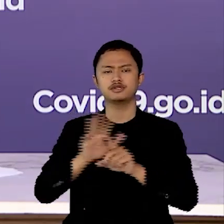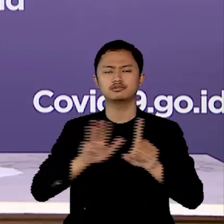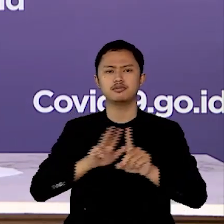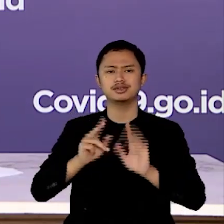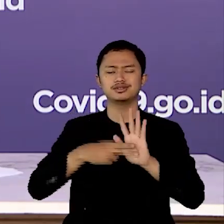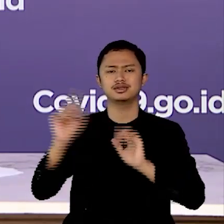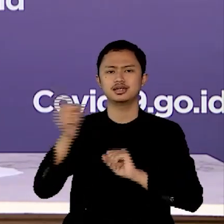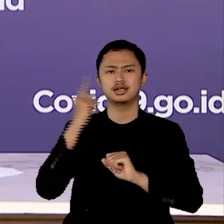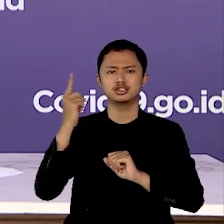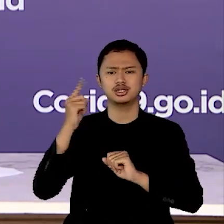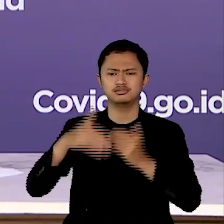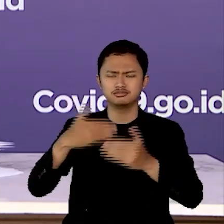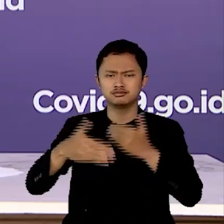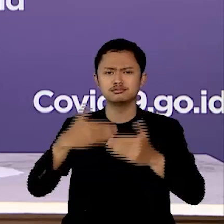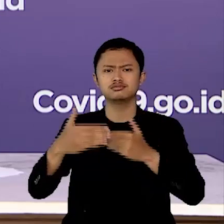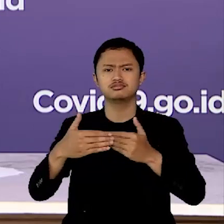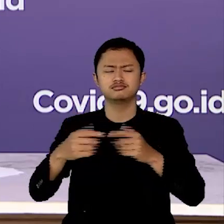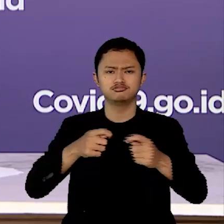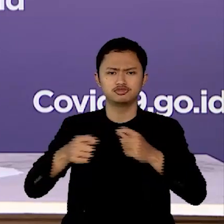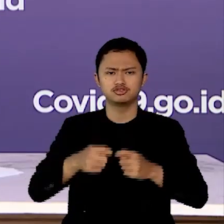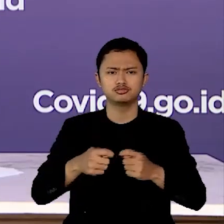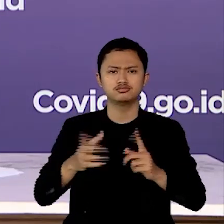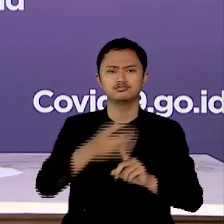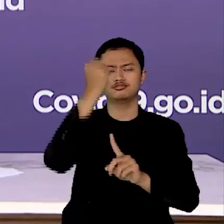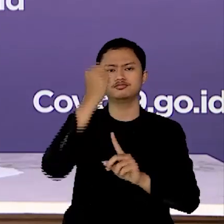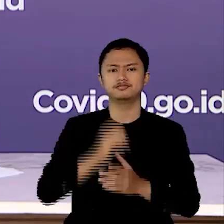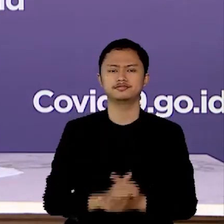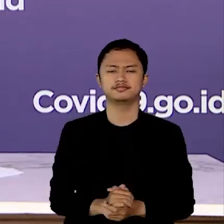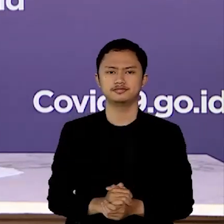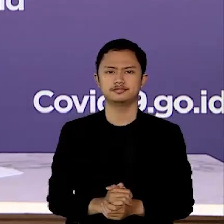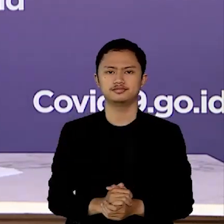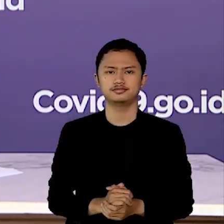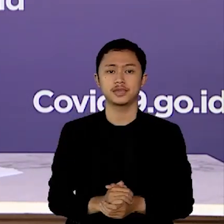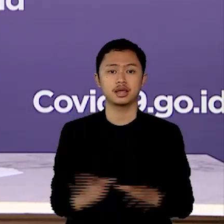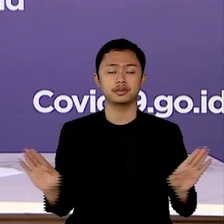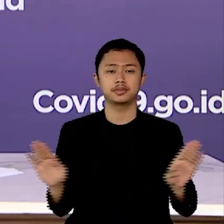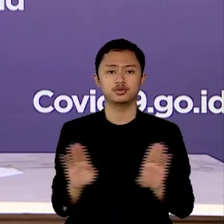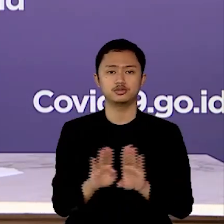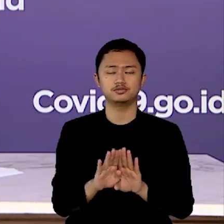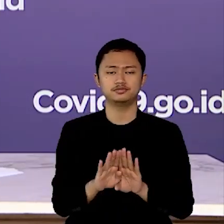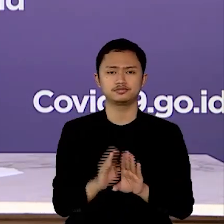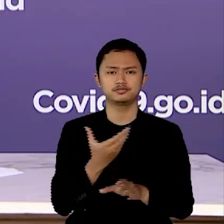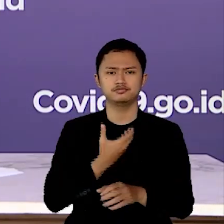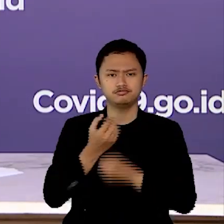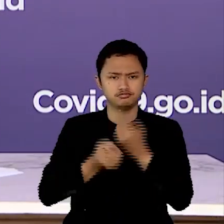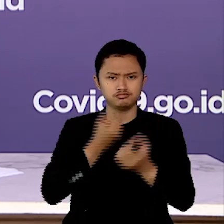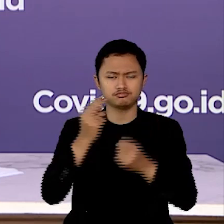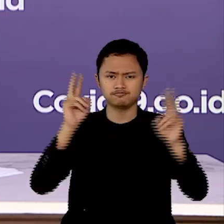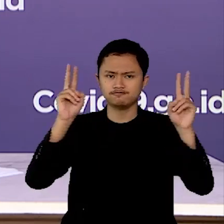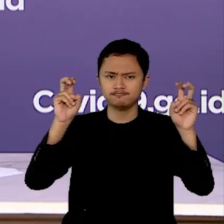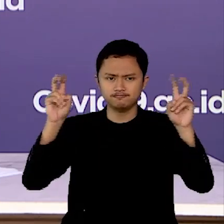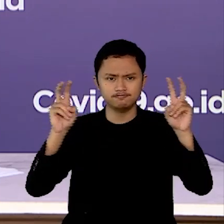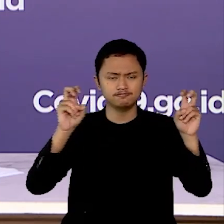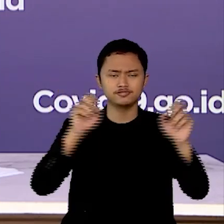coffee 19 nasional yang semakin terkendali sebagai penutup Saya akan menyampaikan beberapa